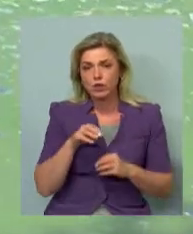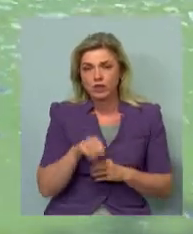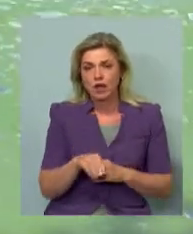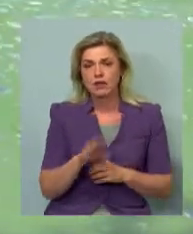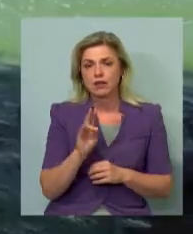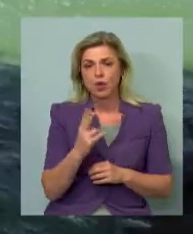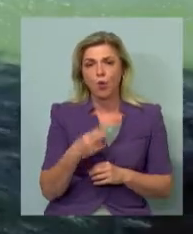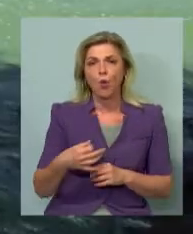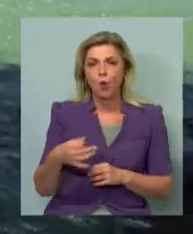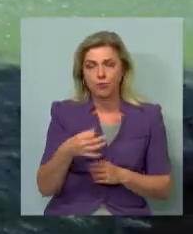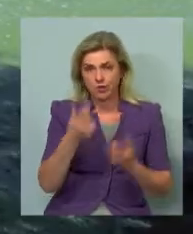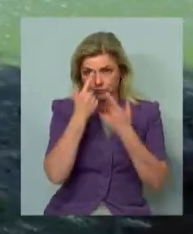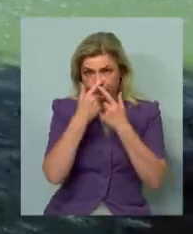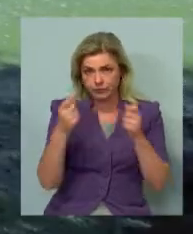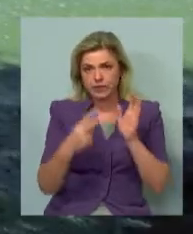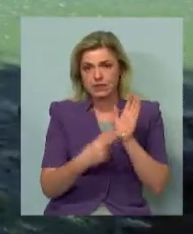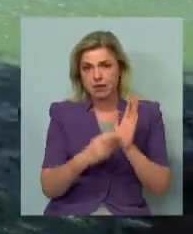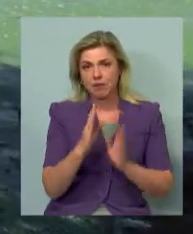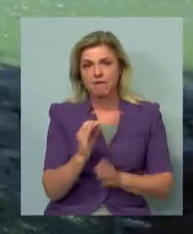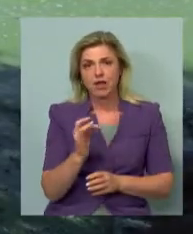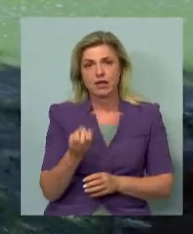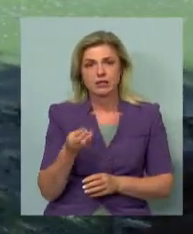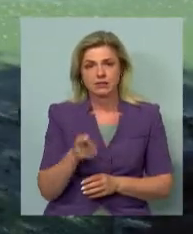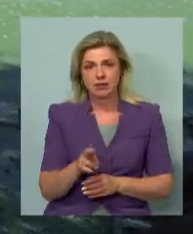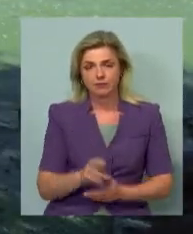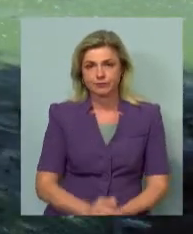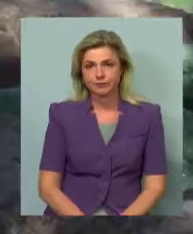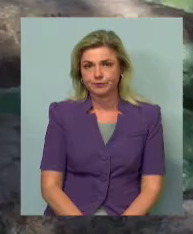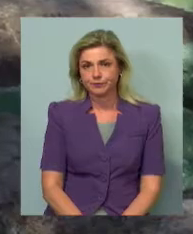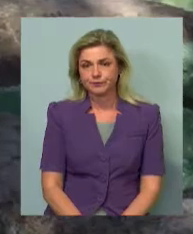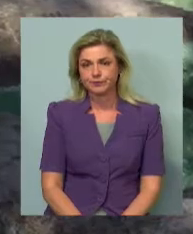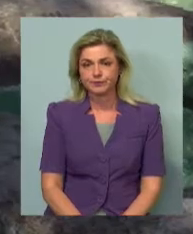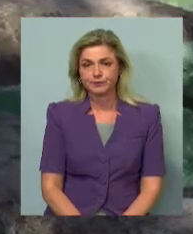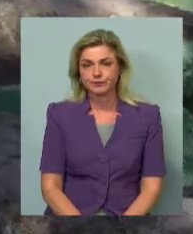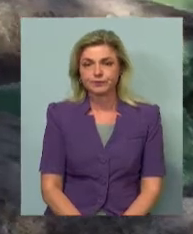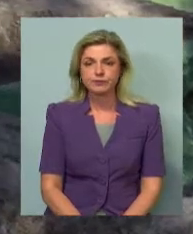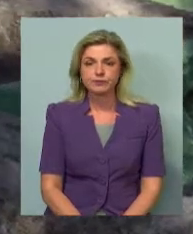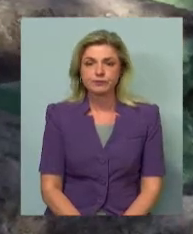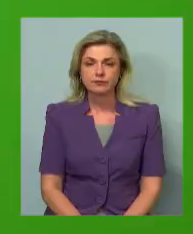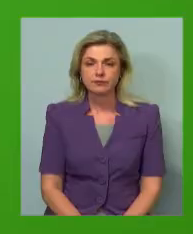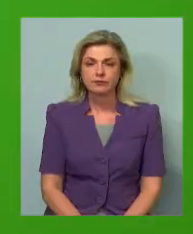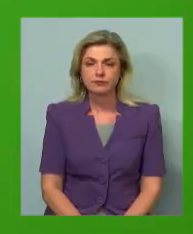Миколаївської області оприлюднили 7 вересня. Ольга Руда, новини на Суспільному, Миколаїв.